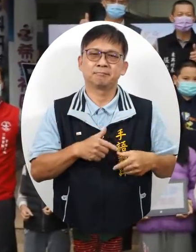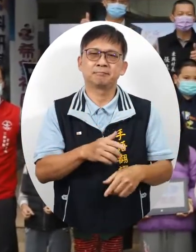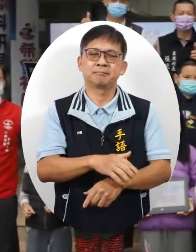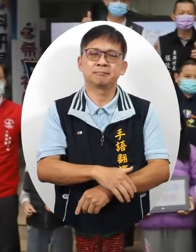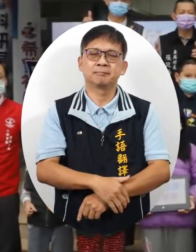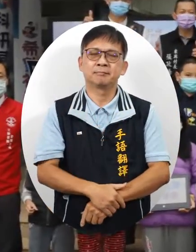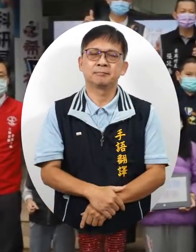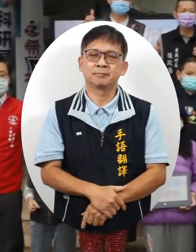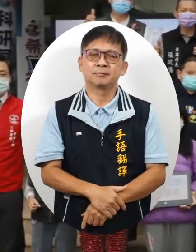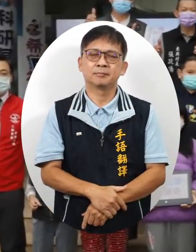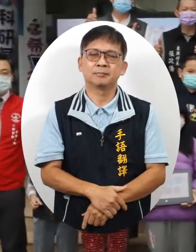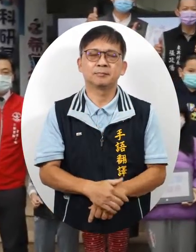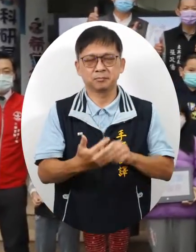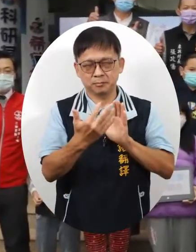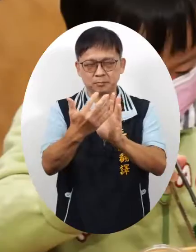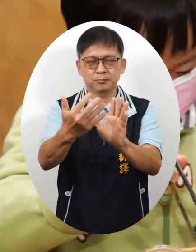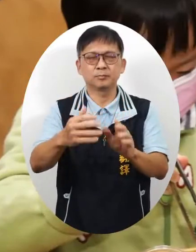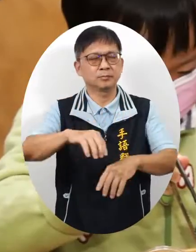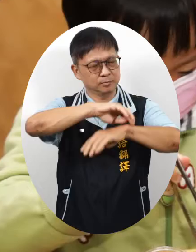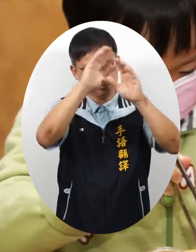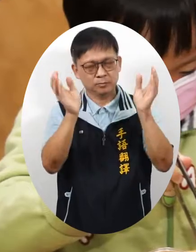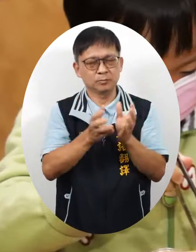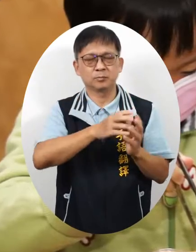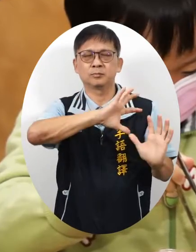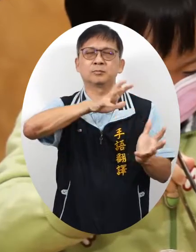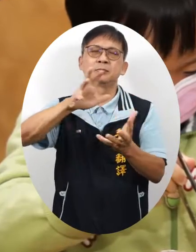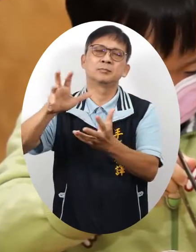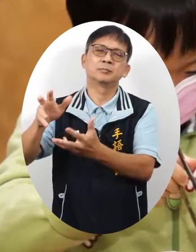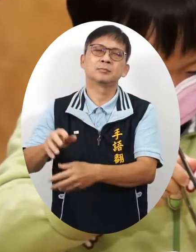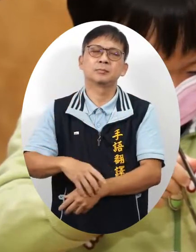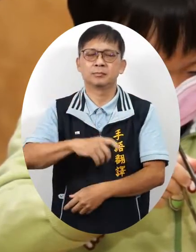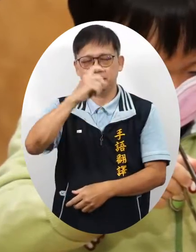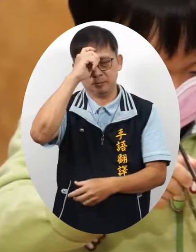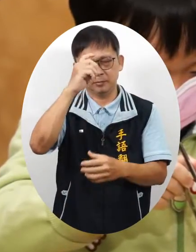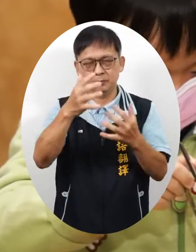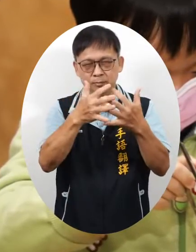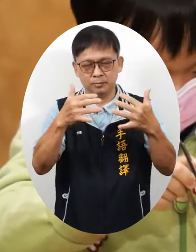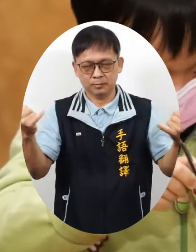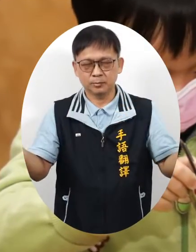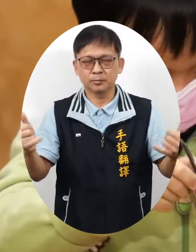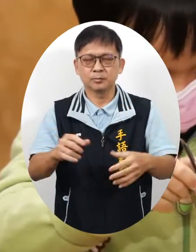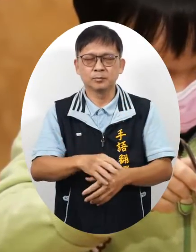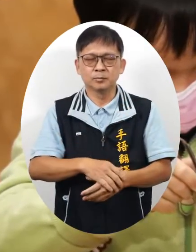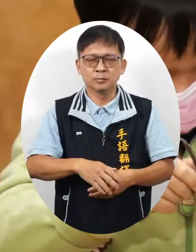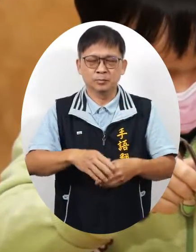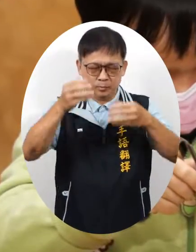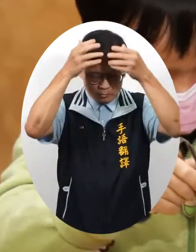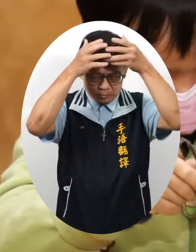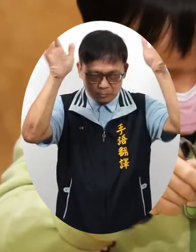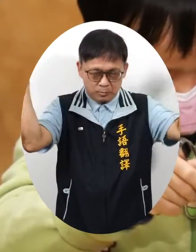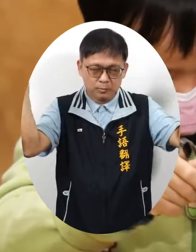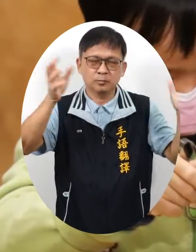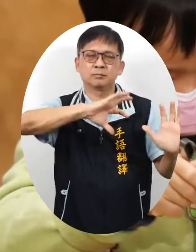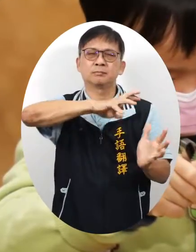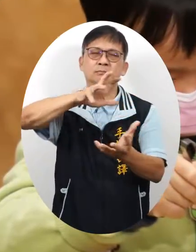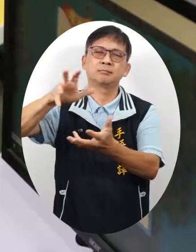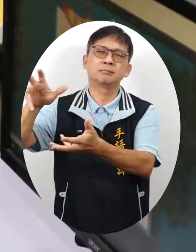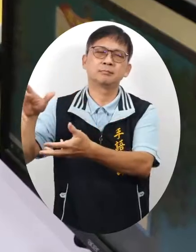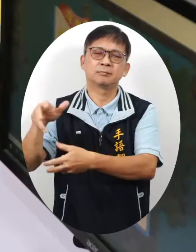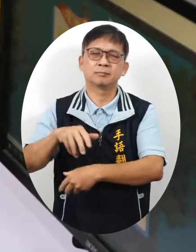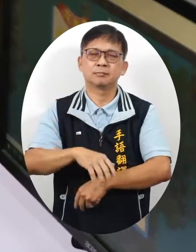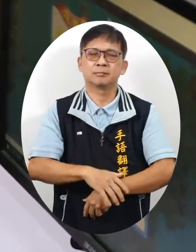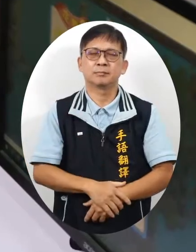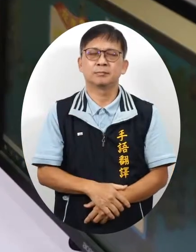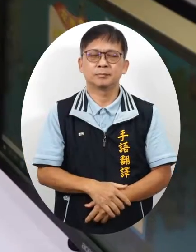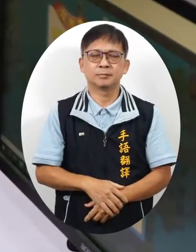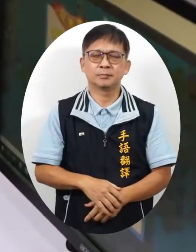心，用宽阔的胸野跟角度来面对所有的世界。我除了希望同学能够放